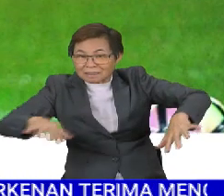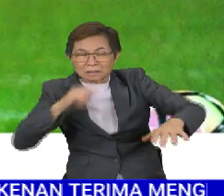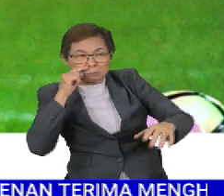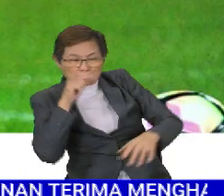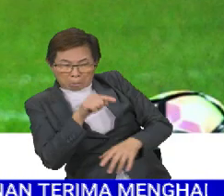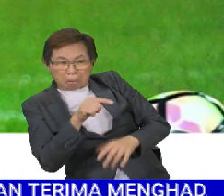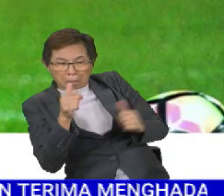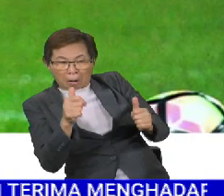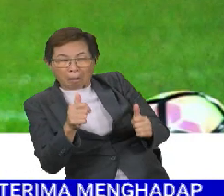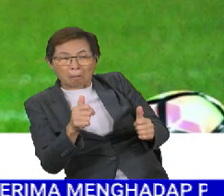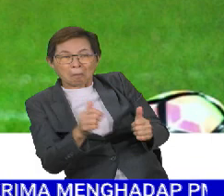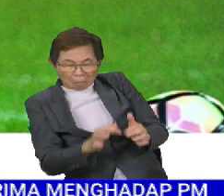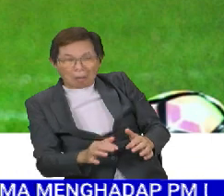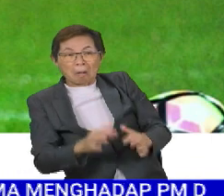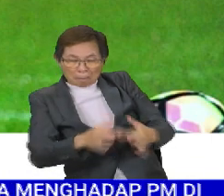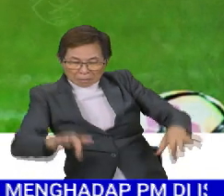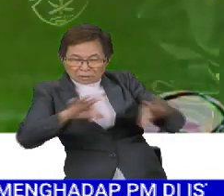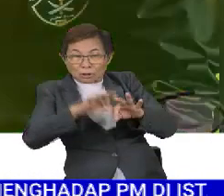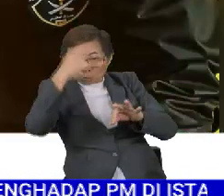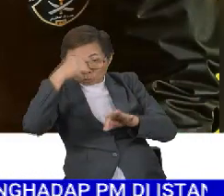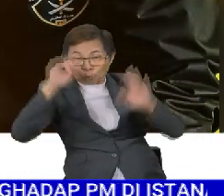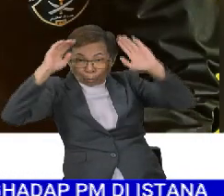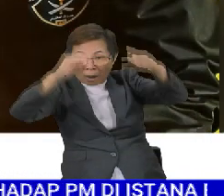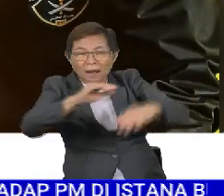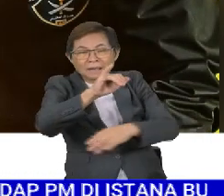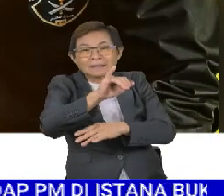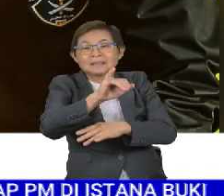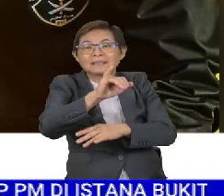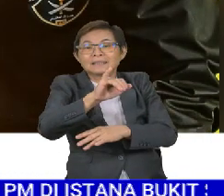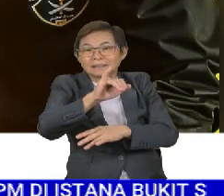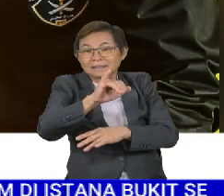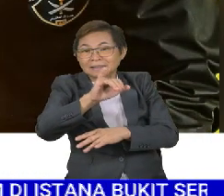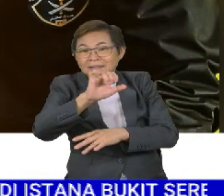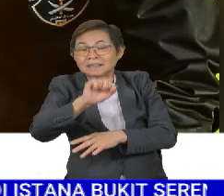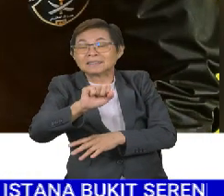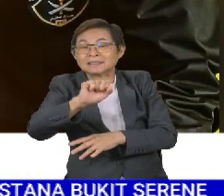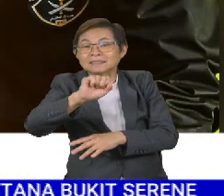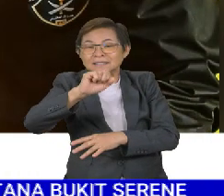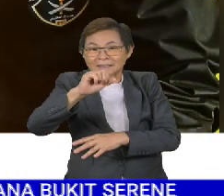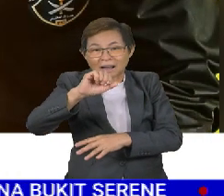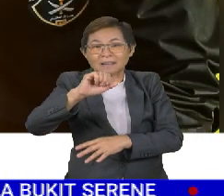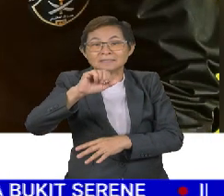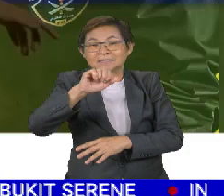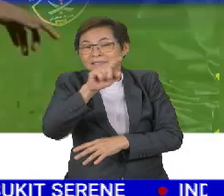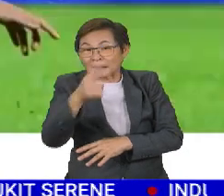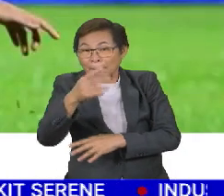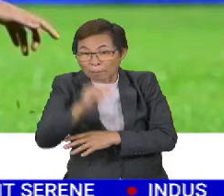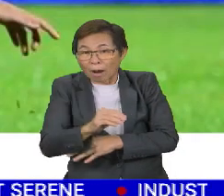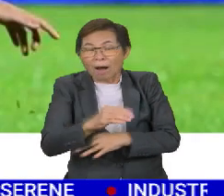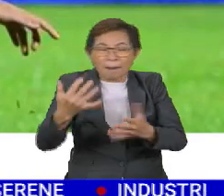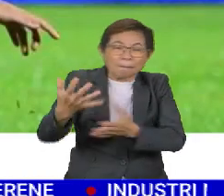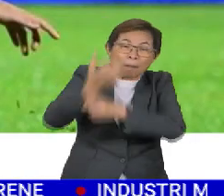dilihat bakal menjadi azimat berguna buat Sri Pahang. Izham juga mempunyai pengalaman membantu JDT menjuarai Piala AFC pada